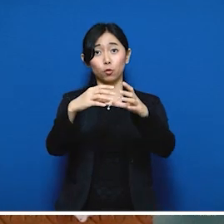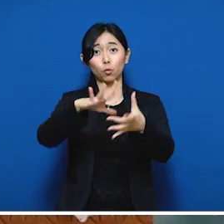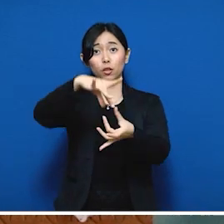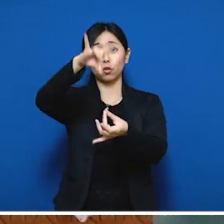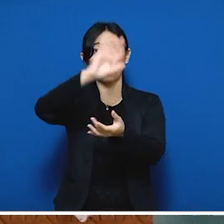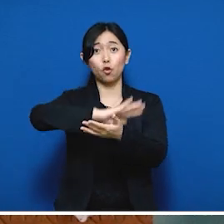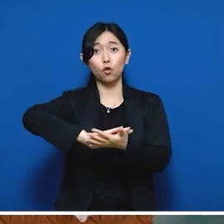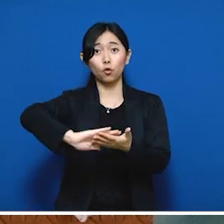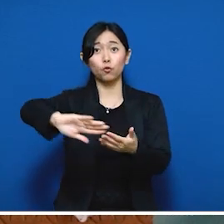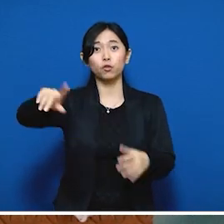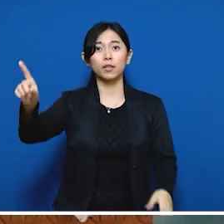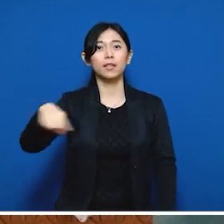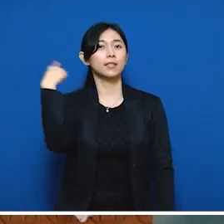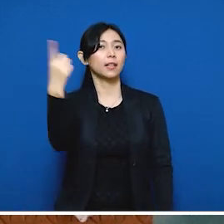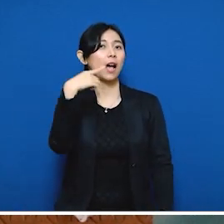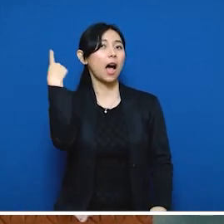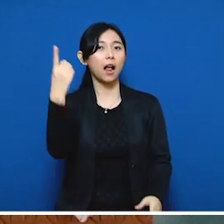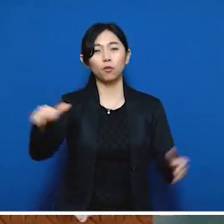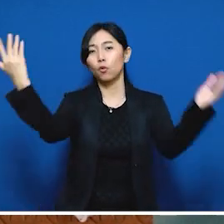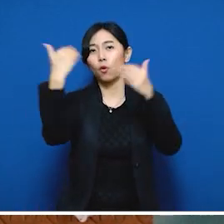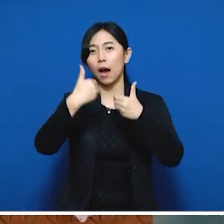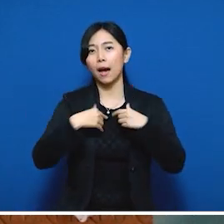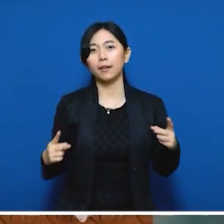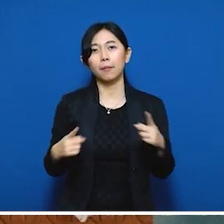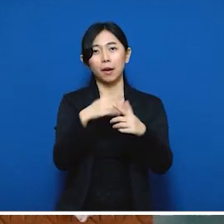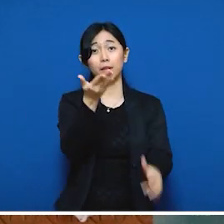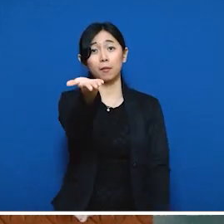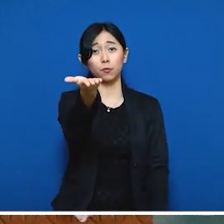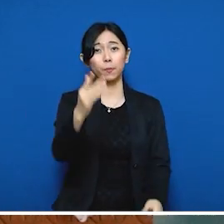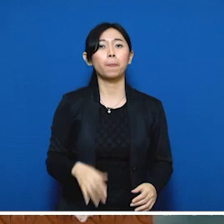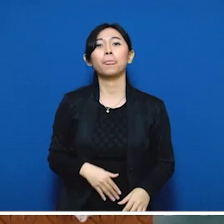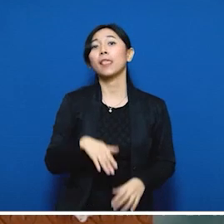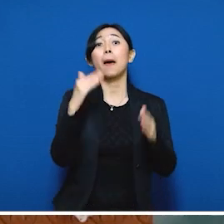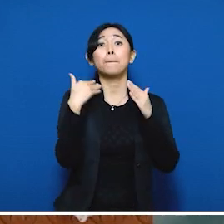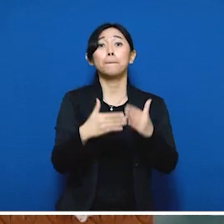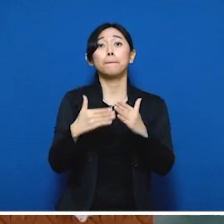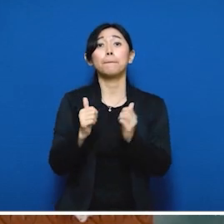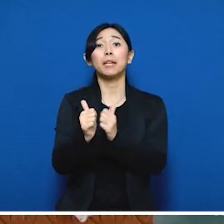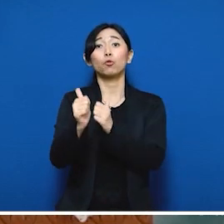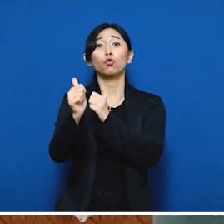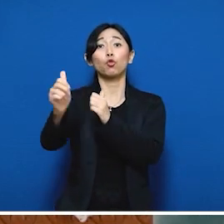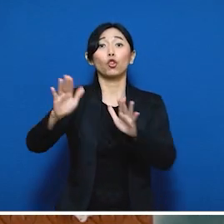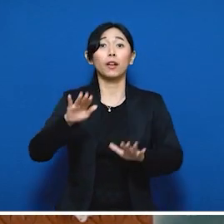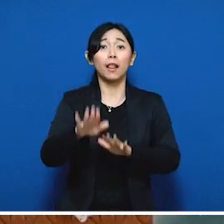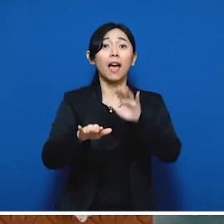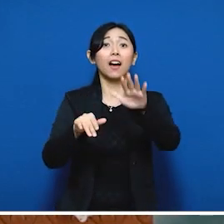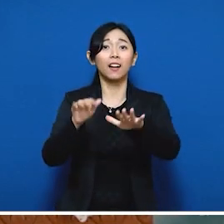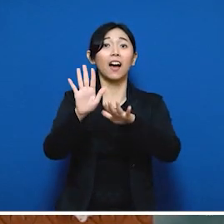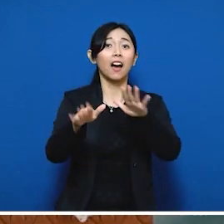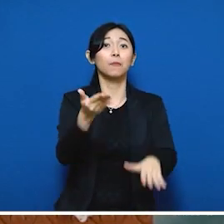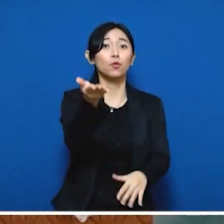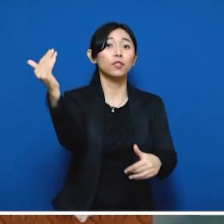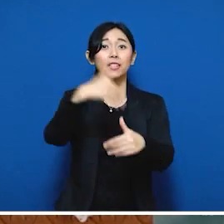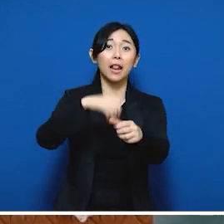Kudus senantiasa ada padamu dan mengiringi langkah hidupmu dalam